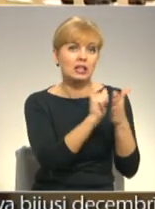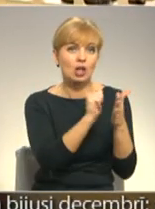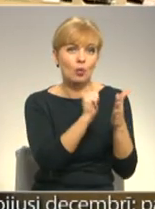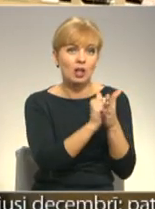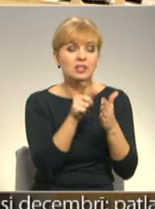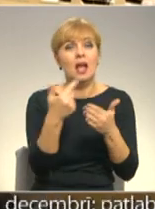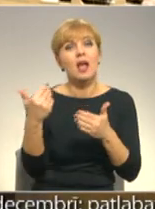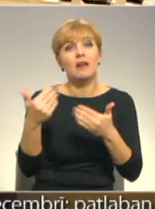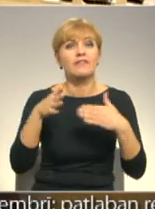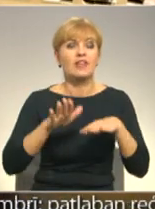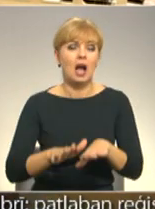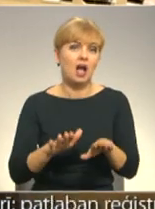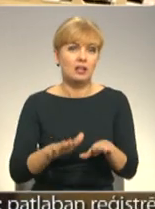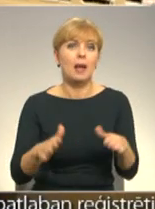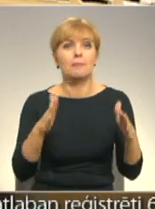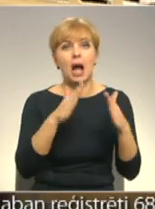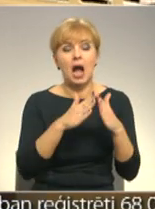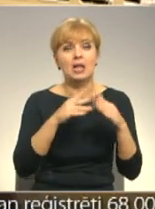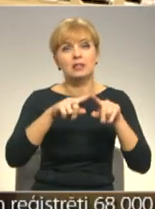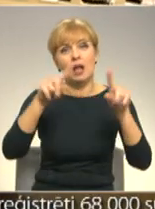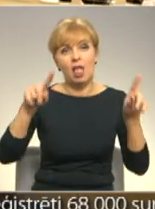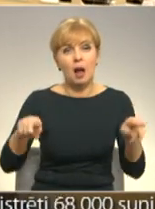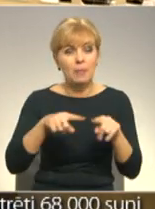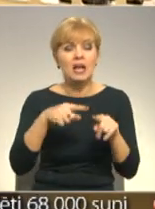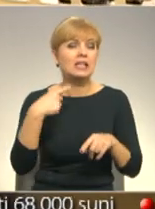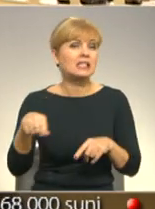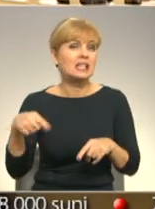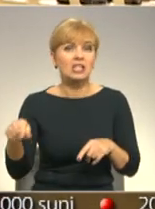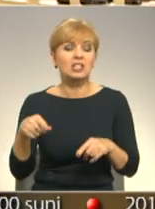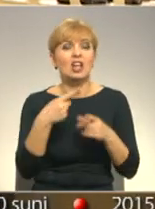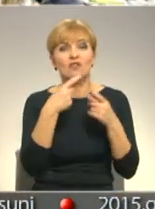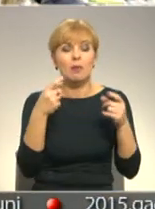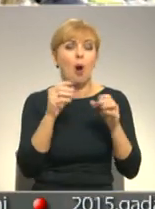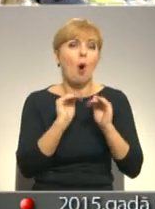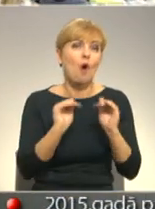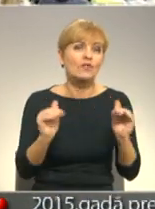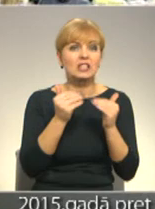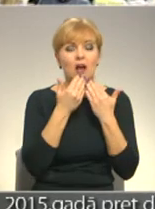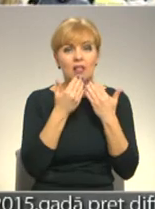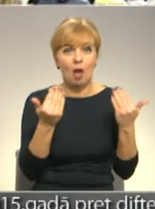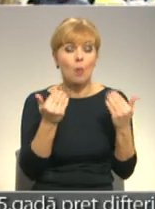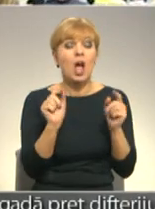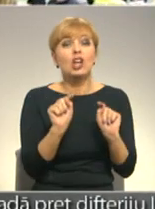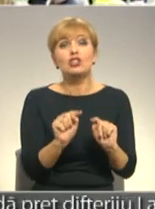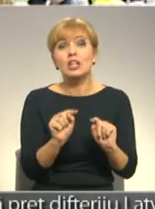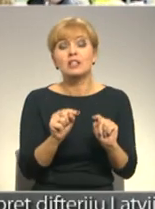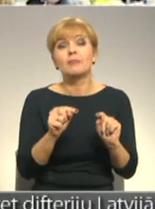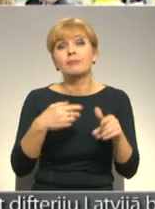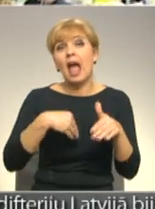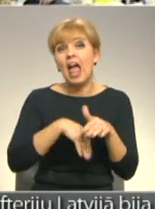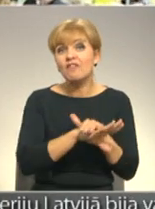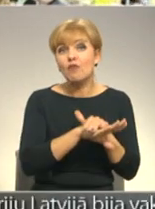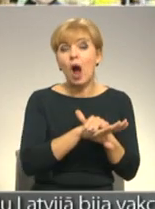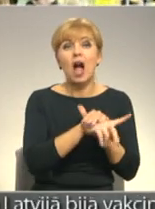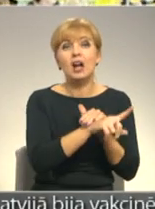principā vietējā mājas lapa. Neviens cits informācijas oficiāls nav. Šīs evakuācijas